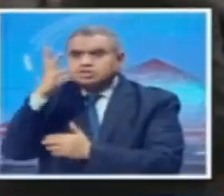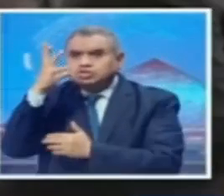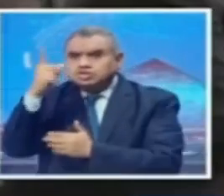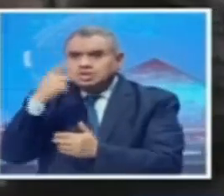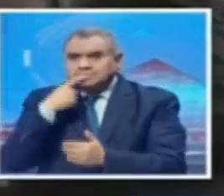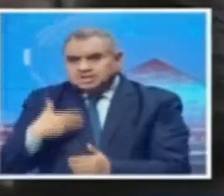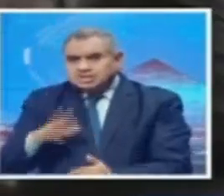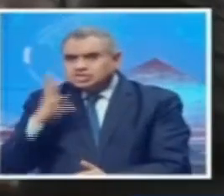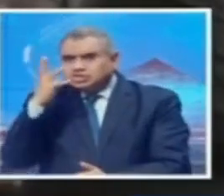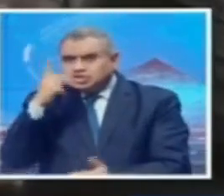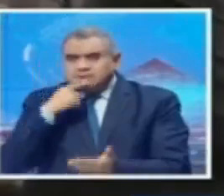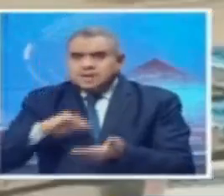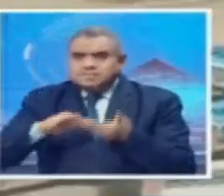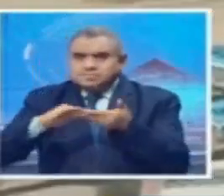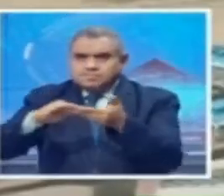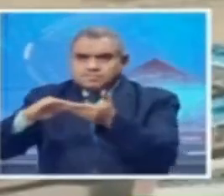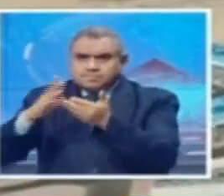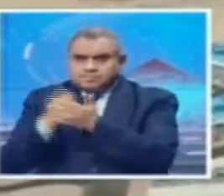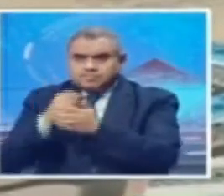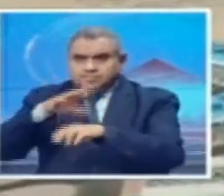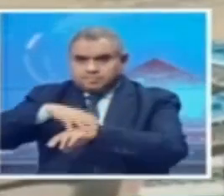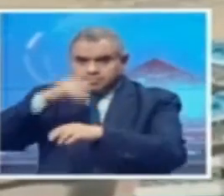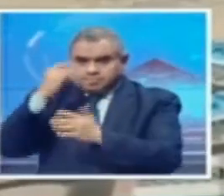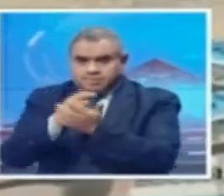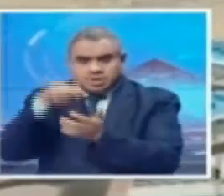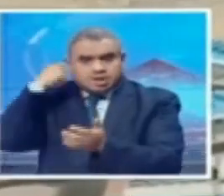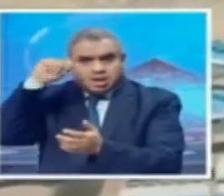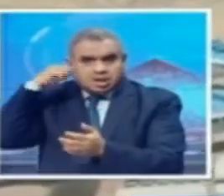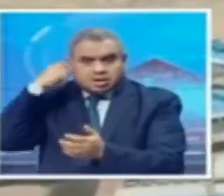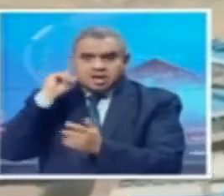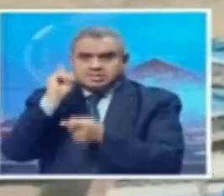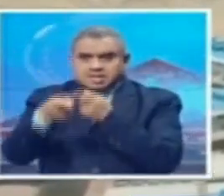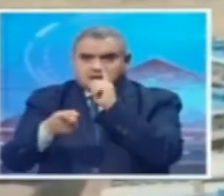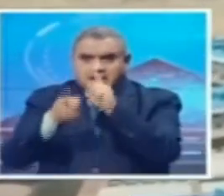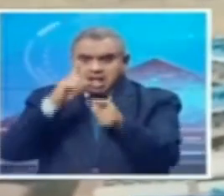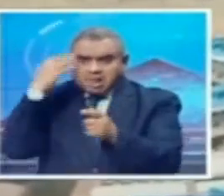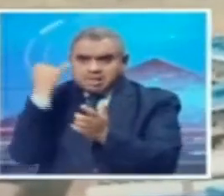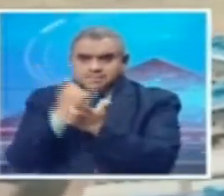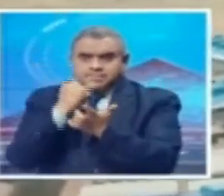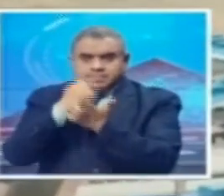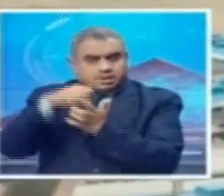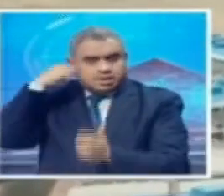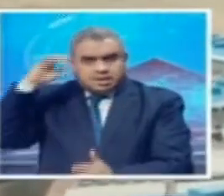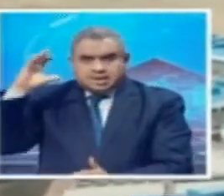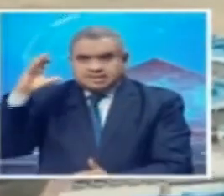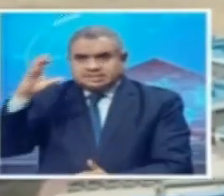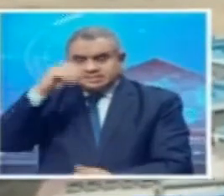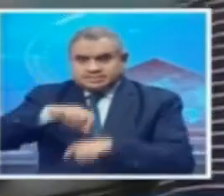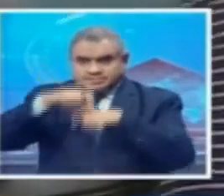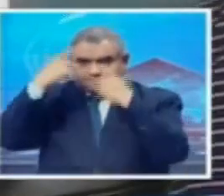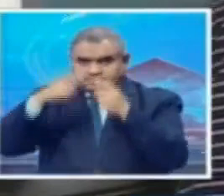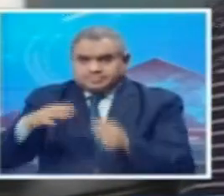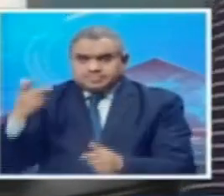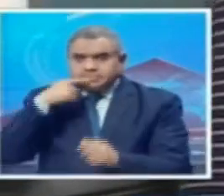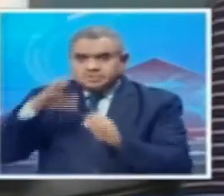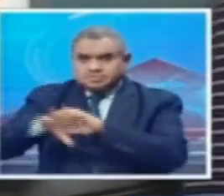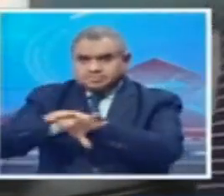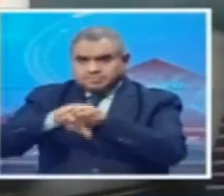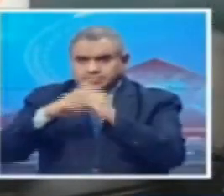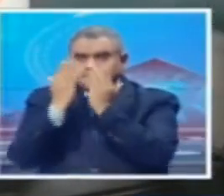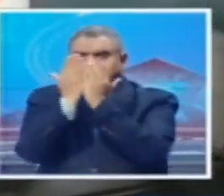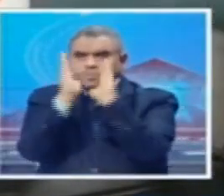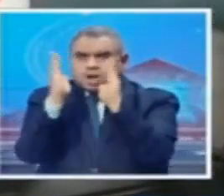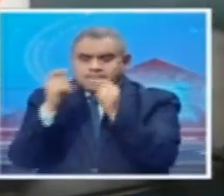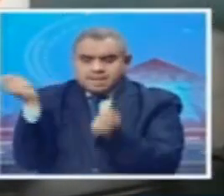صغار المستثمرين ضمن المبادرة الرئاسية التي أطلقها الرئيس عبد الفتاح السيسي لإنشاء